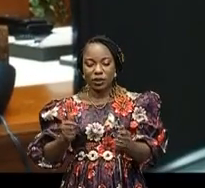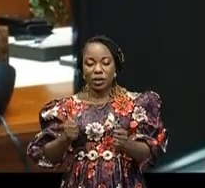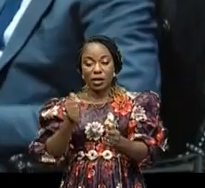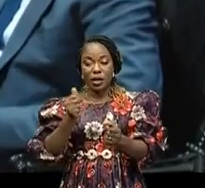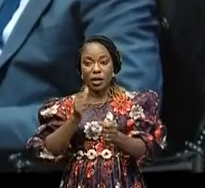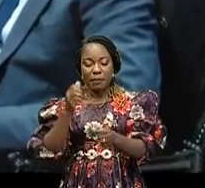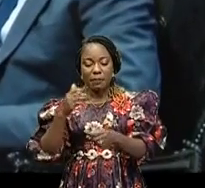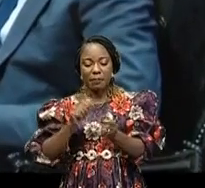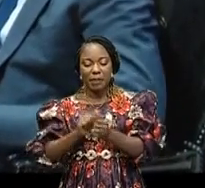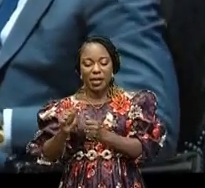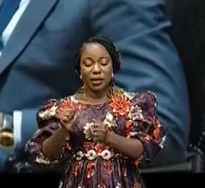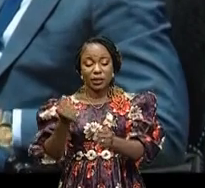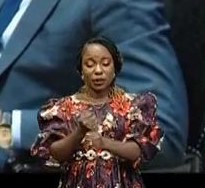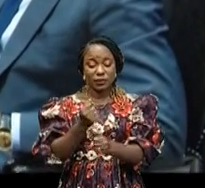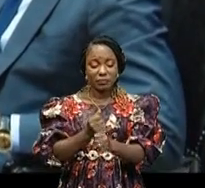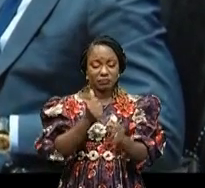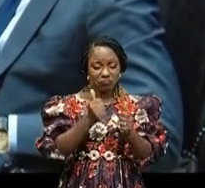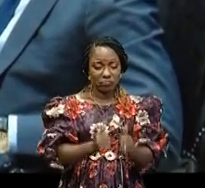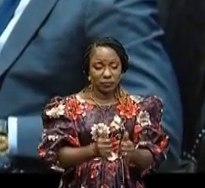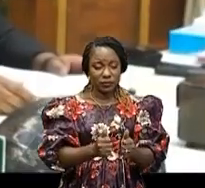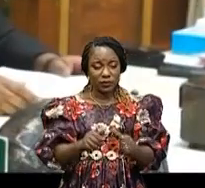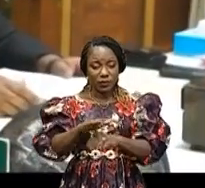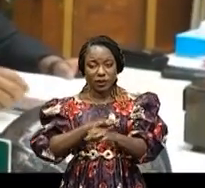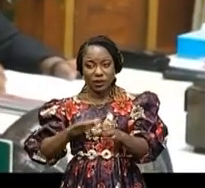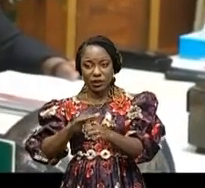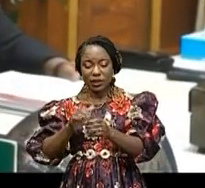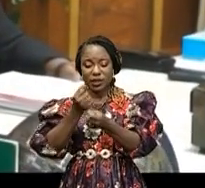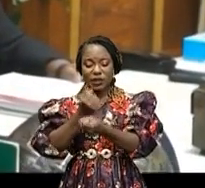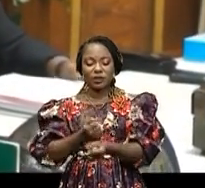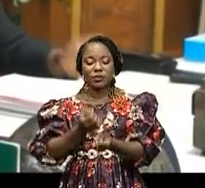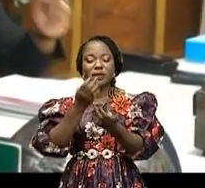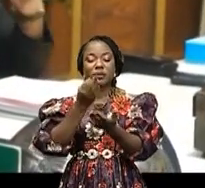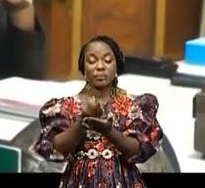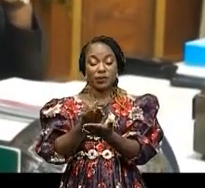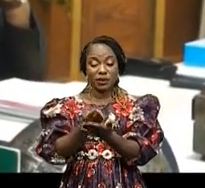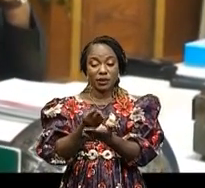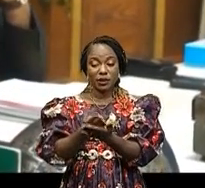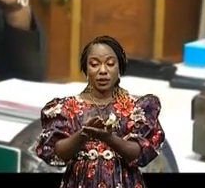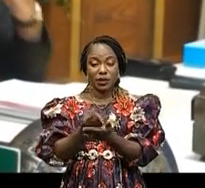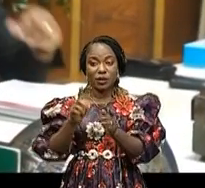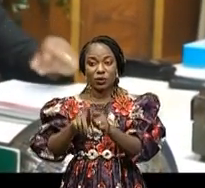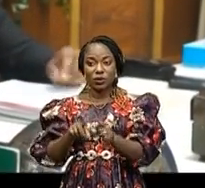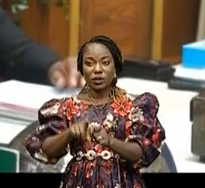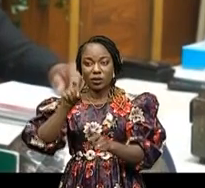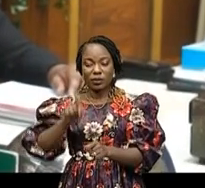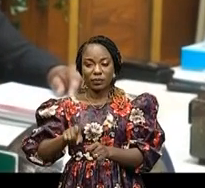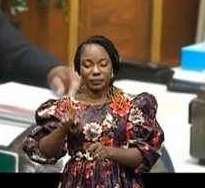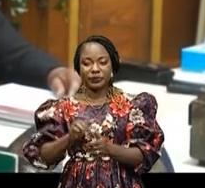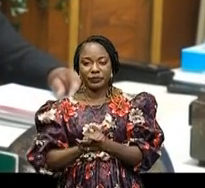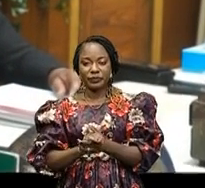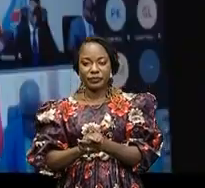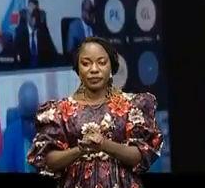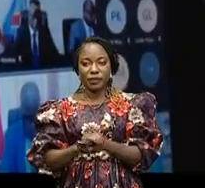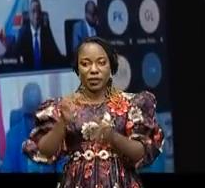la performance dont les marqueurs reposent sur la discipline budgétaire. Cette dernière devrait être caractérisée